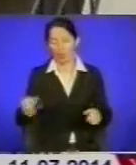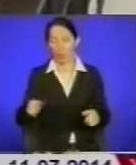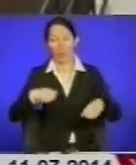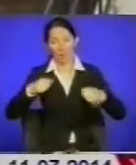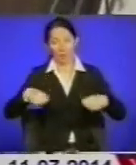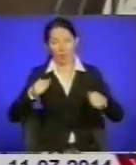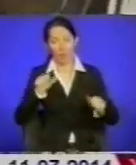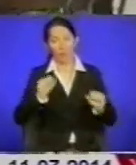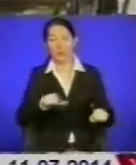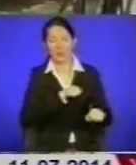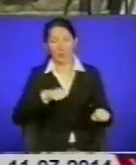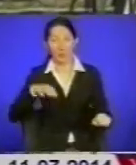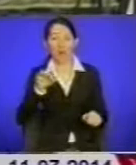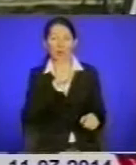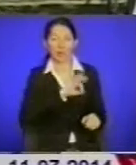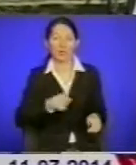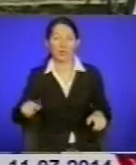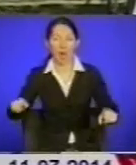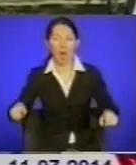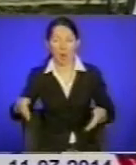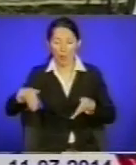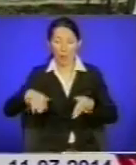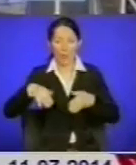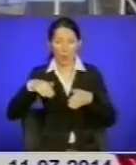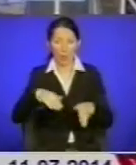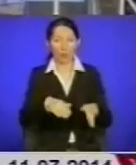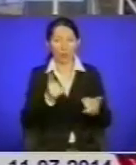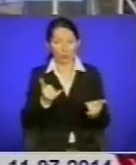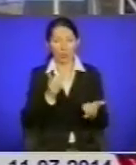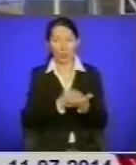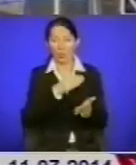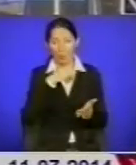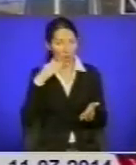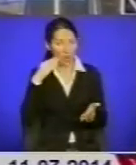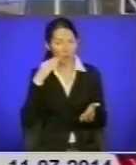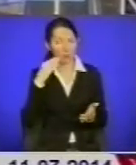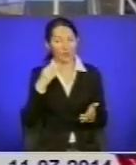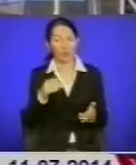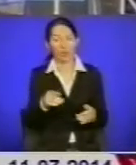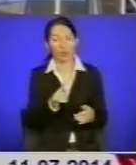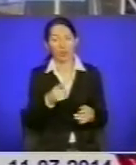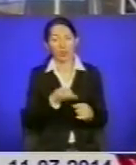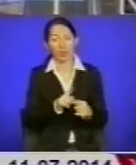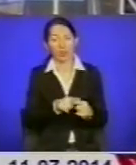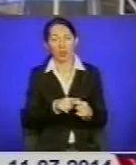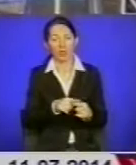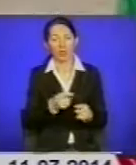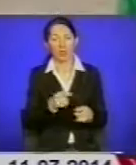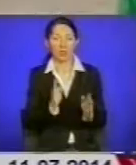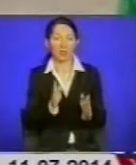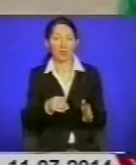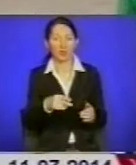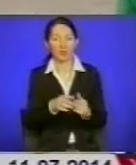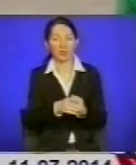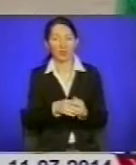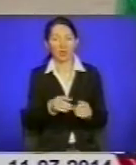скористатися пандусом. Але на сьогодні маємо багато конструкцій, які імітують доступність. За словами Михайла Костіва, вони є невиправданими